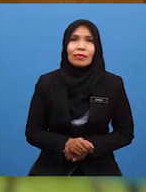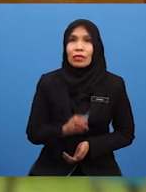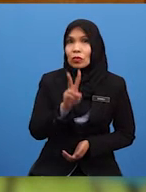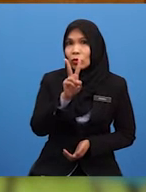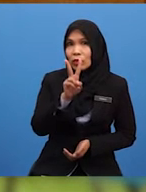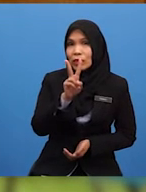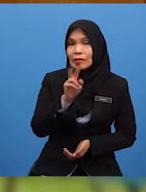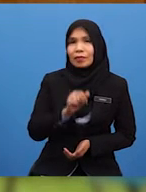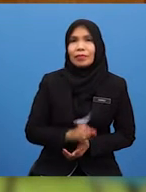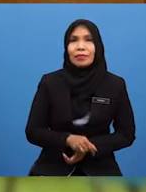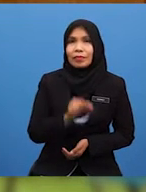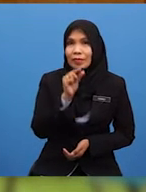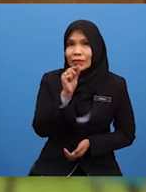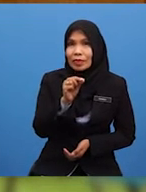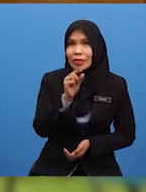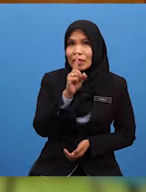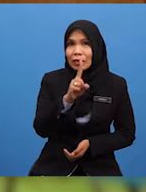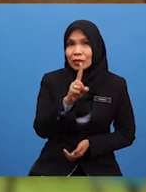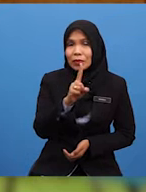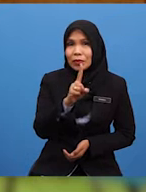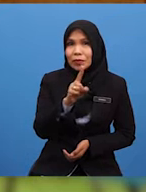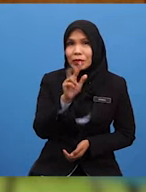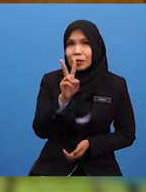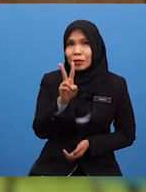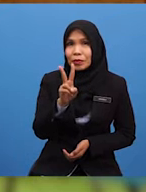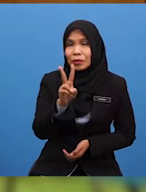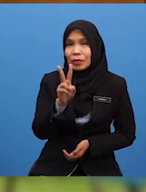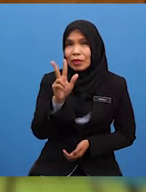V, titik